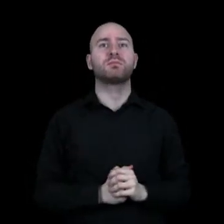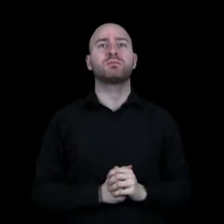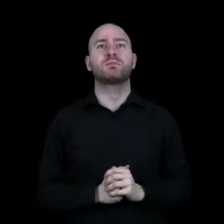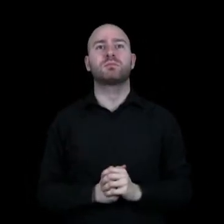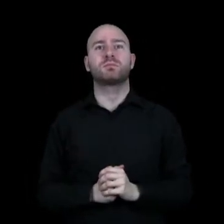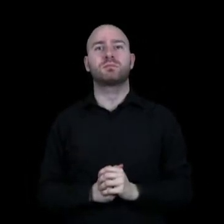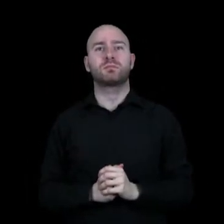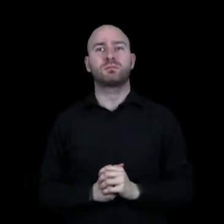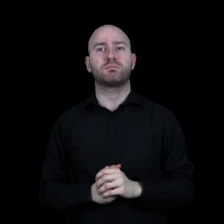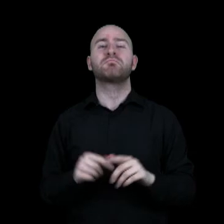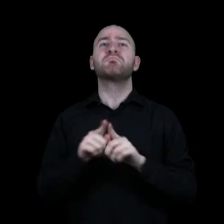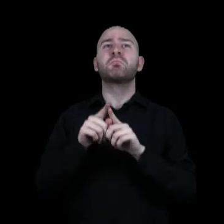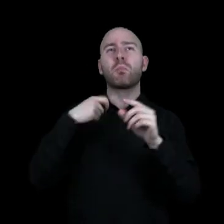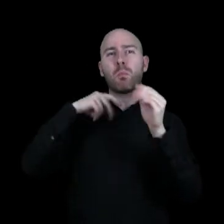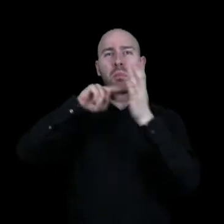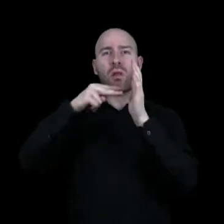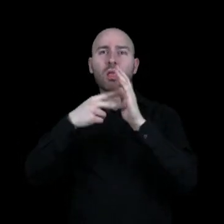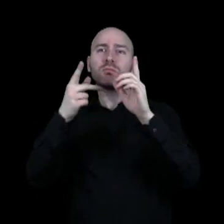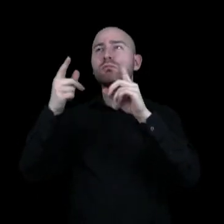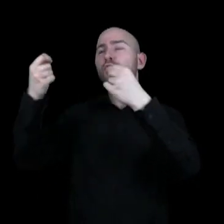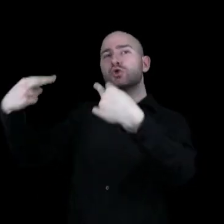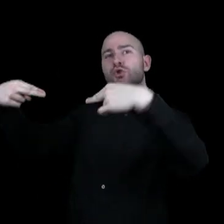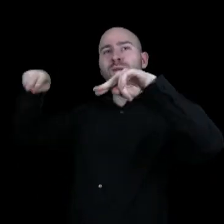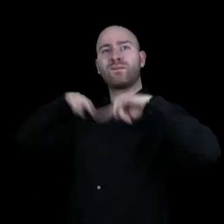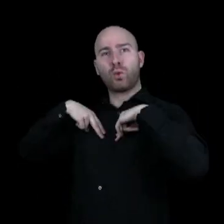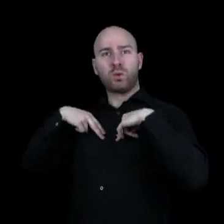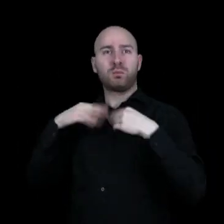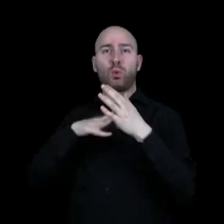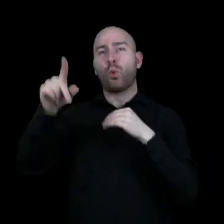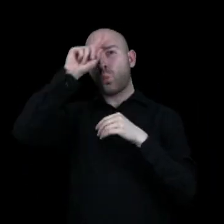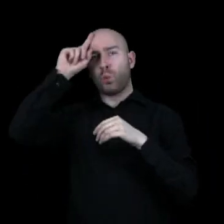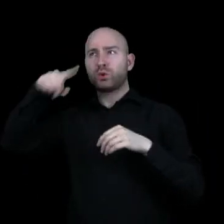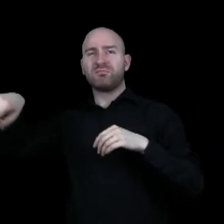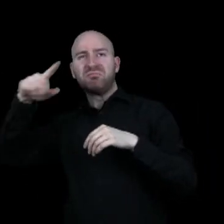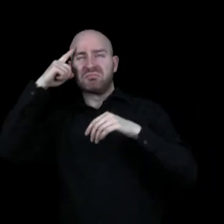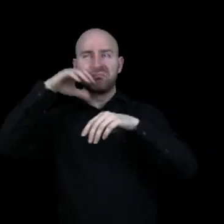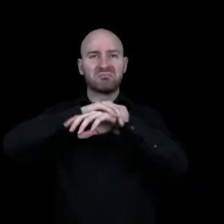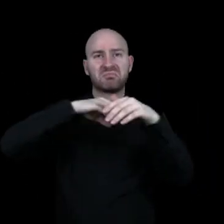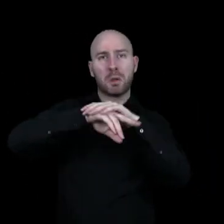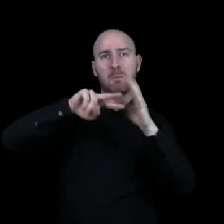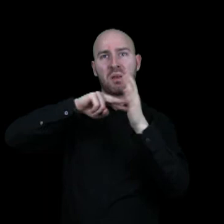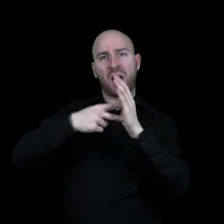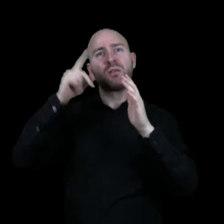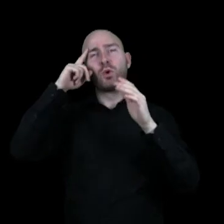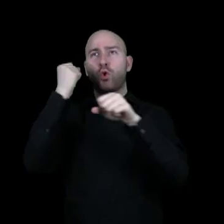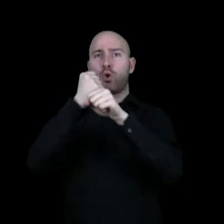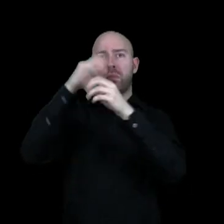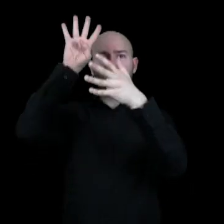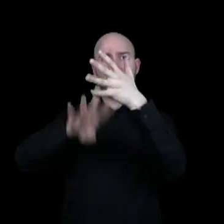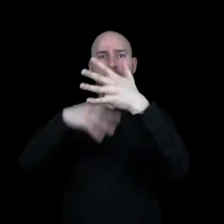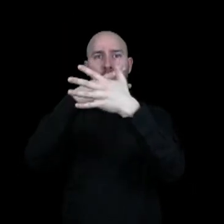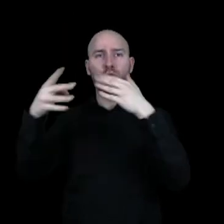Są przedsięwzięcia i… Jakiś poziom spodziewanego zwrotu. Ludzie pracujące nad tymi